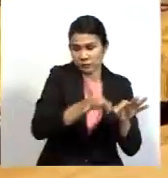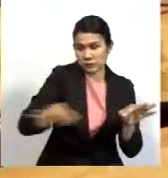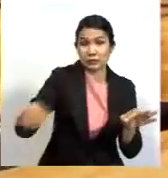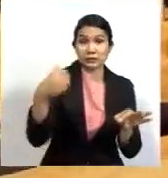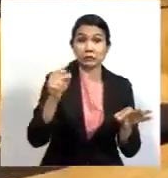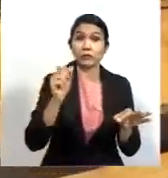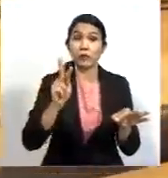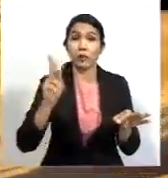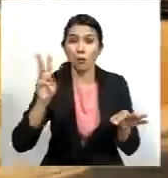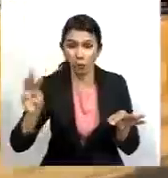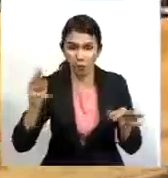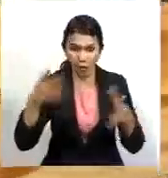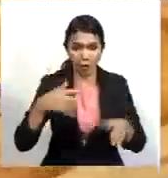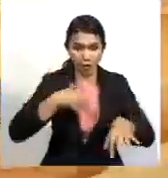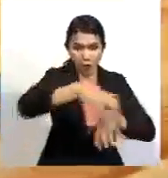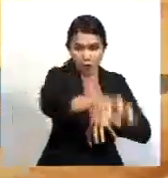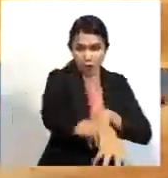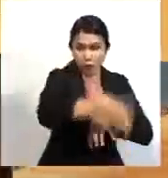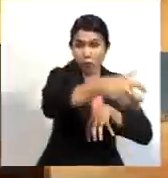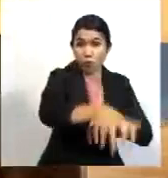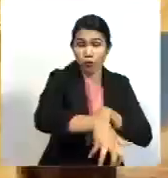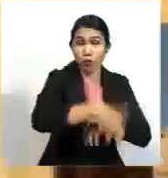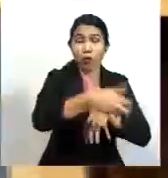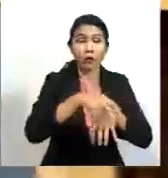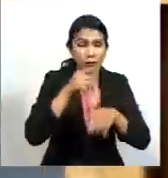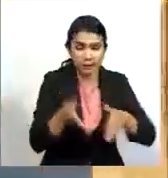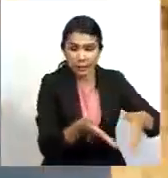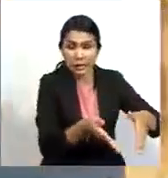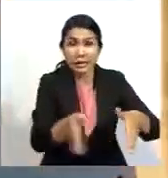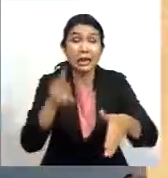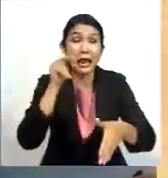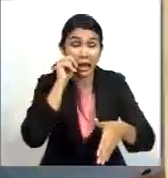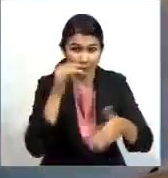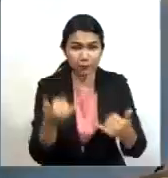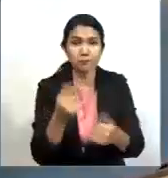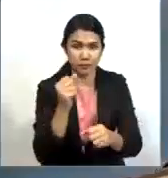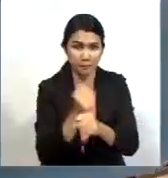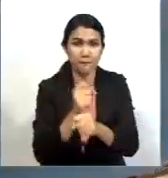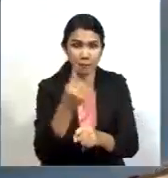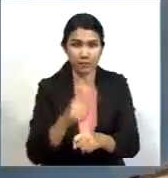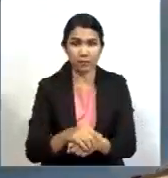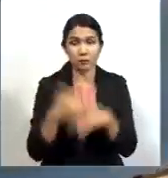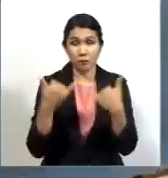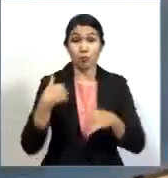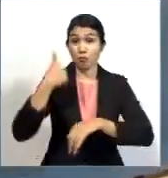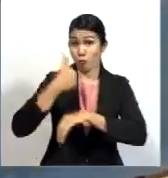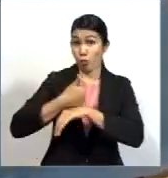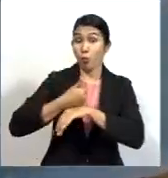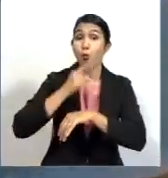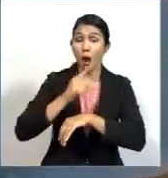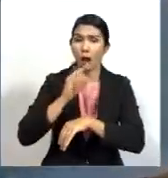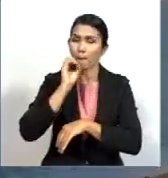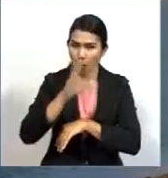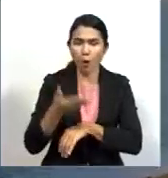ตรและขุดลอกลำห้วยฝายบ้านเคงตำบลตาโกนที่สำคัญตอนนี้นะคะทางผู้ว่าราชการจังหวัดบอกเลยว่าต้องขอความร่ว